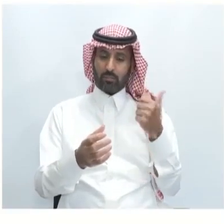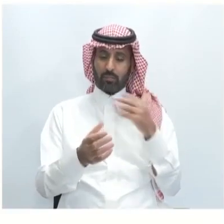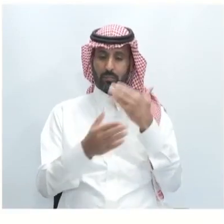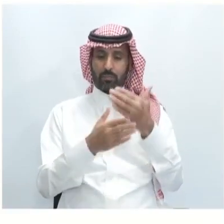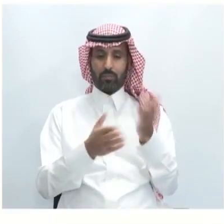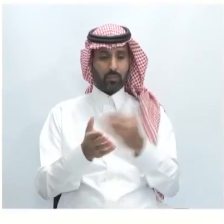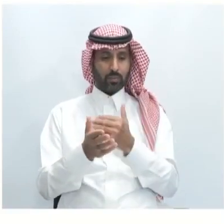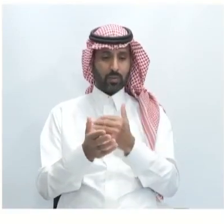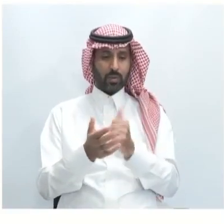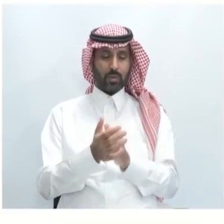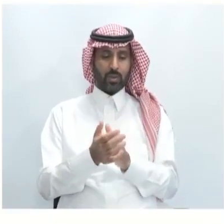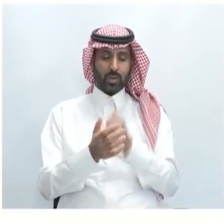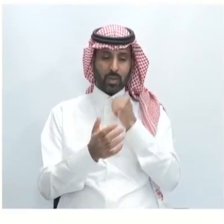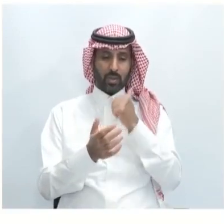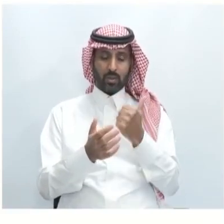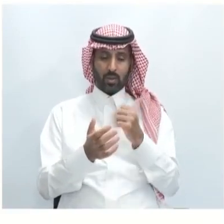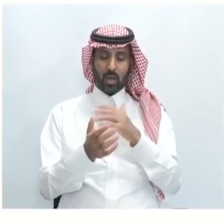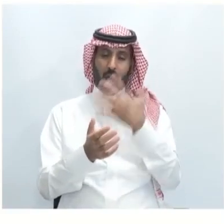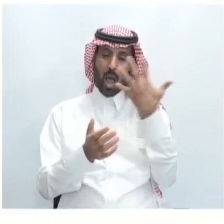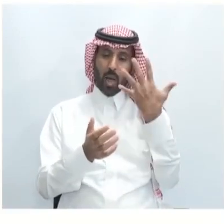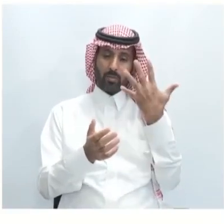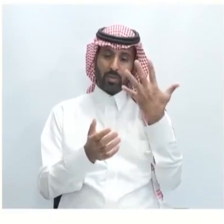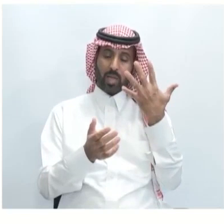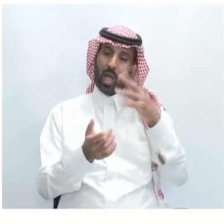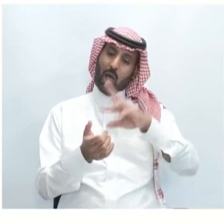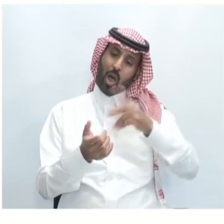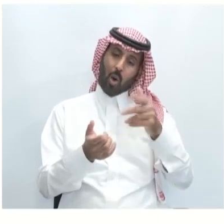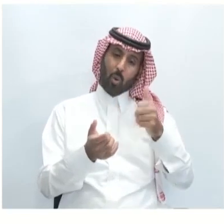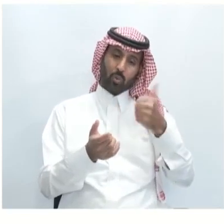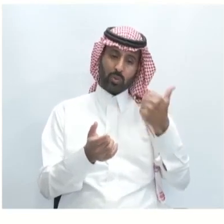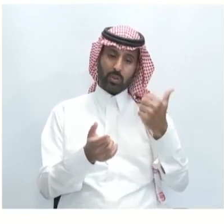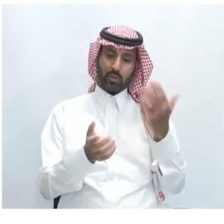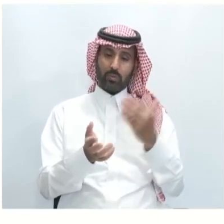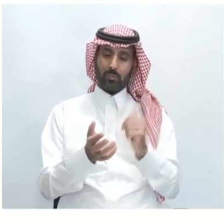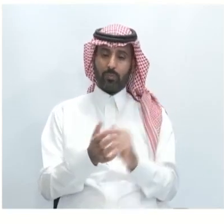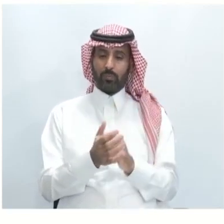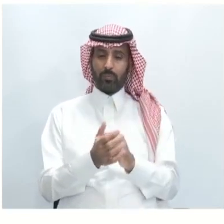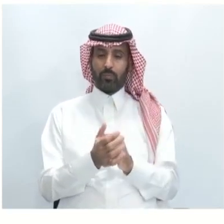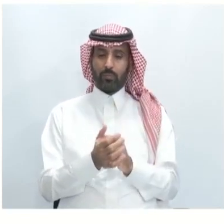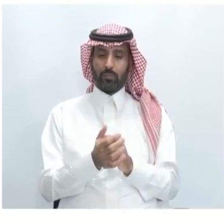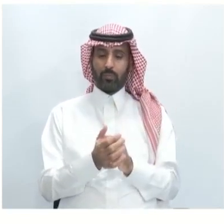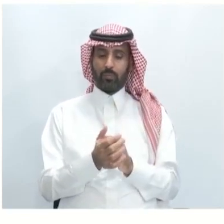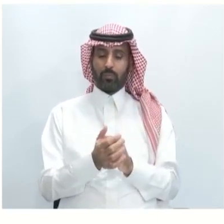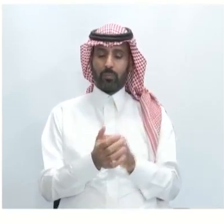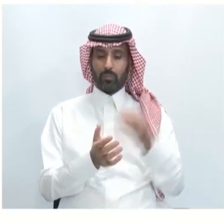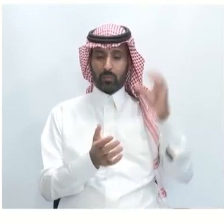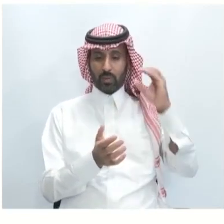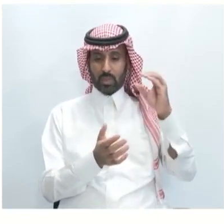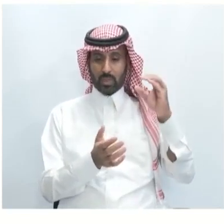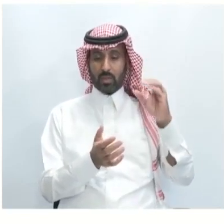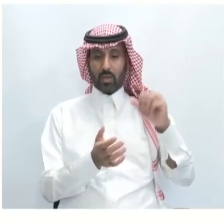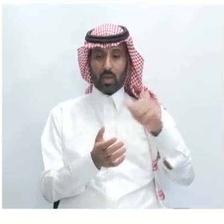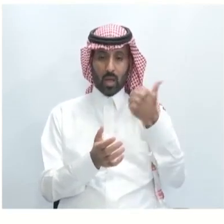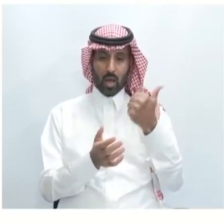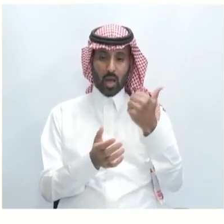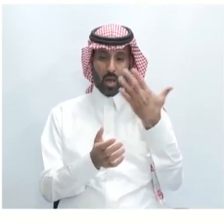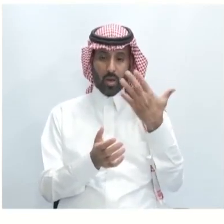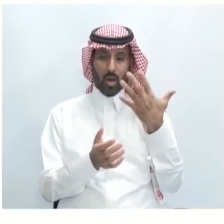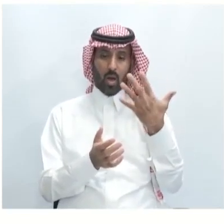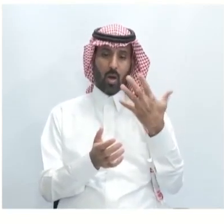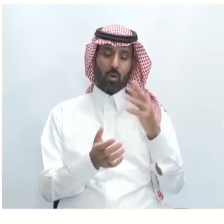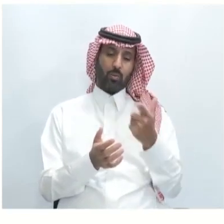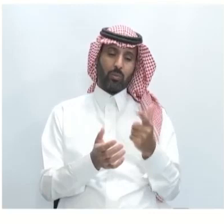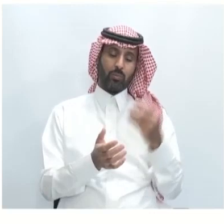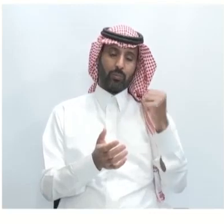غير صحيح لانها ستكون حلقات فكيف سيكون اثنين وثلاثه تسعه وعشره ايضا غير صحيح الاجابه الصحيحه هي